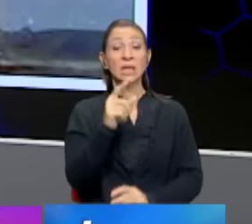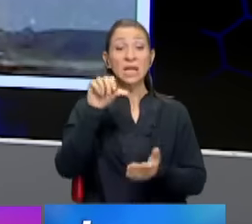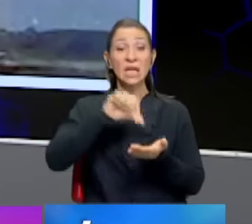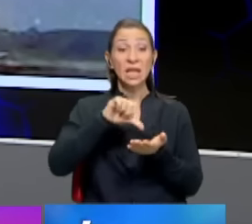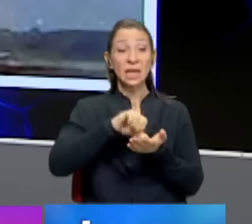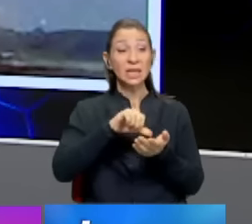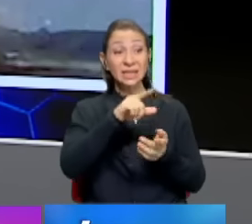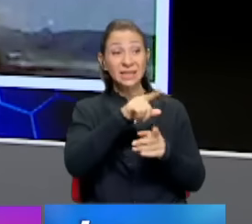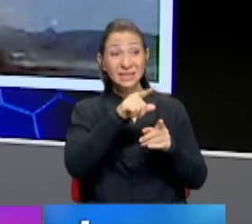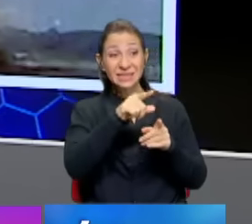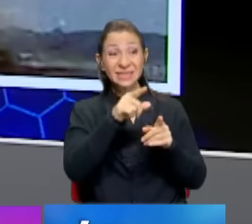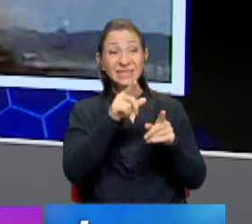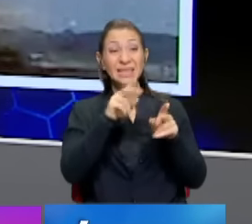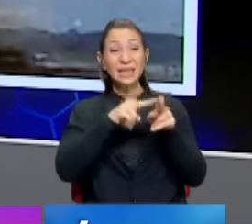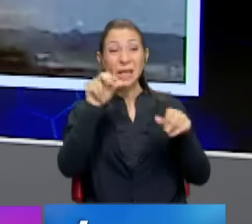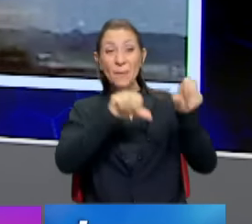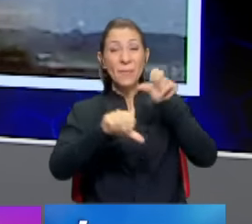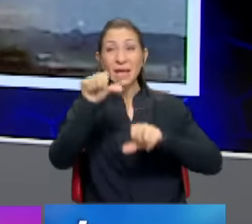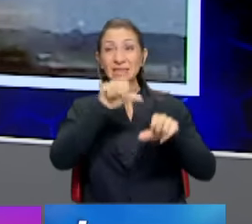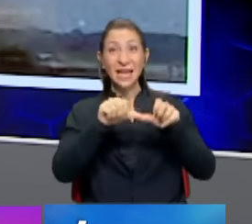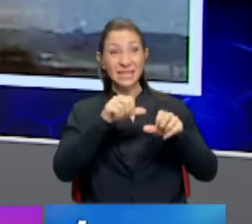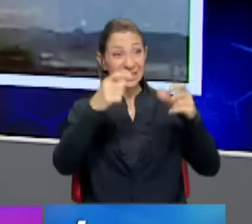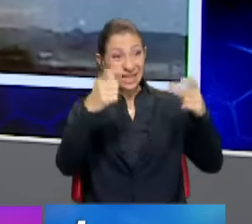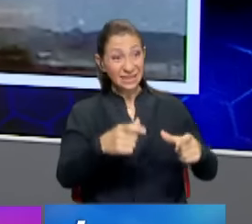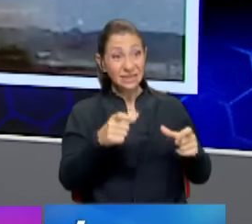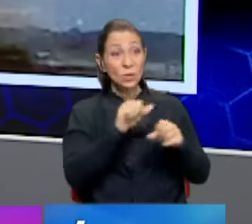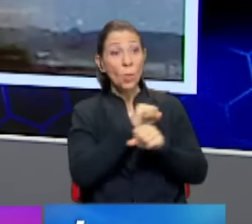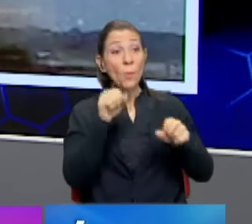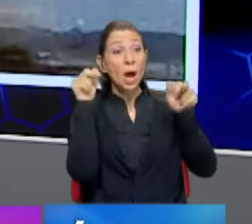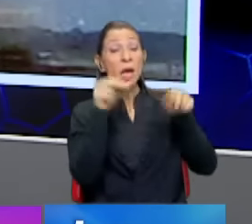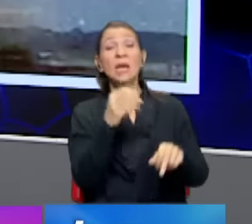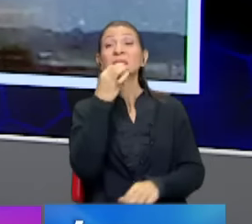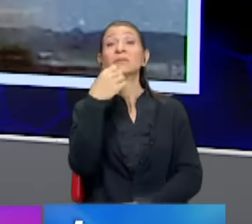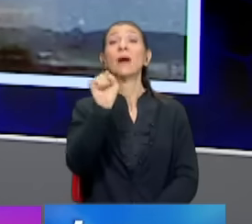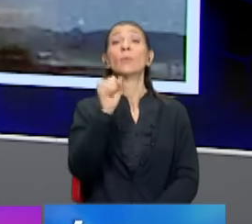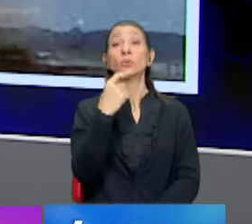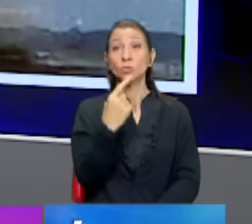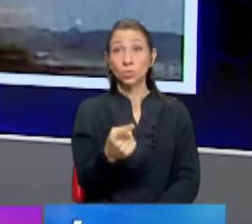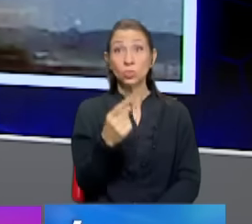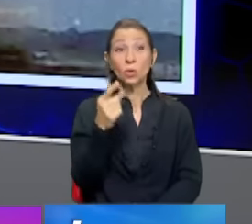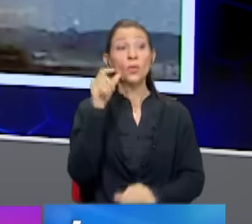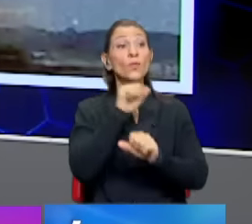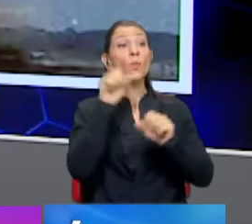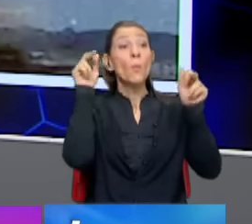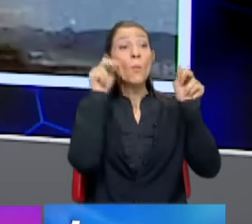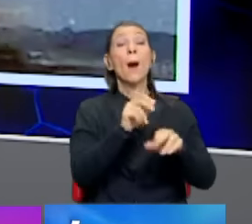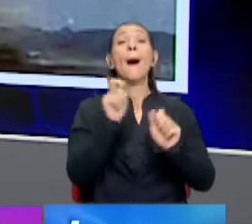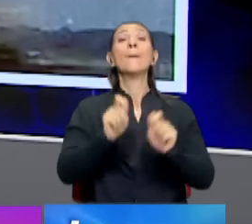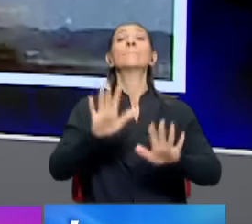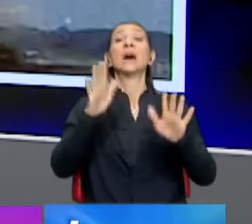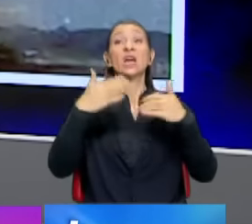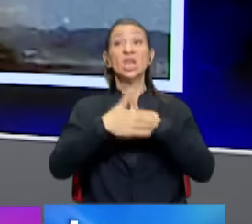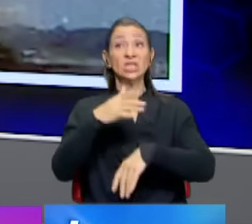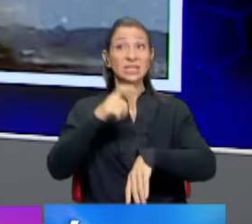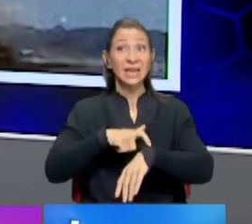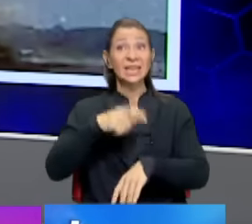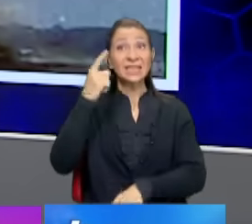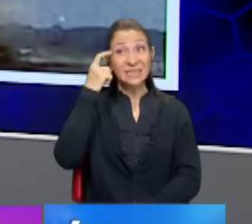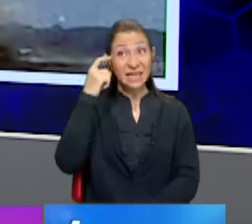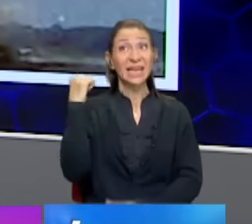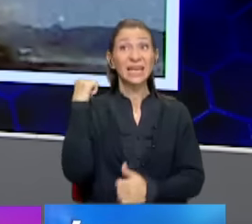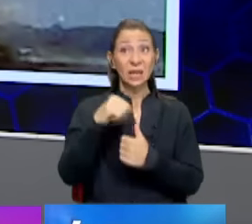nükleer tesisleri vurmasını desteklemiyoruz dedi İsrail'e. İran'ın nükleer tesislerini vurmayın dedi. Bakın gece saatlerinde de İsrail